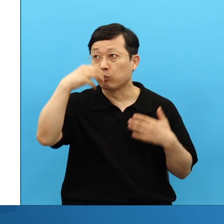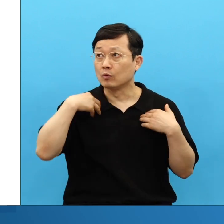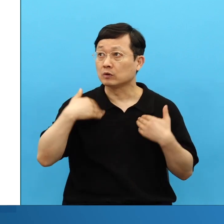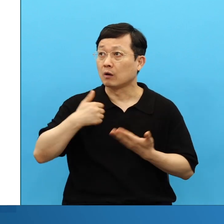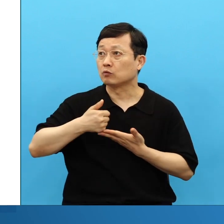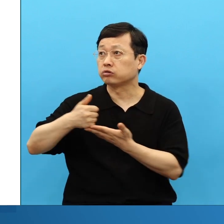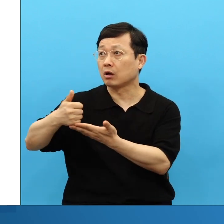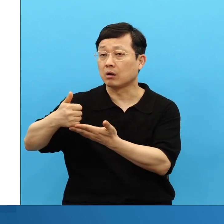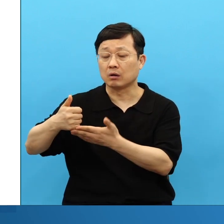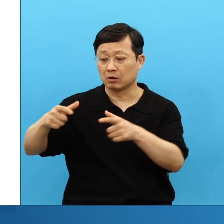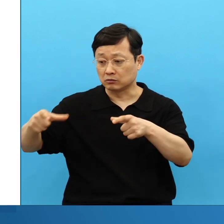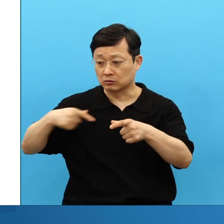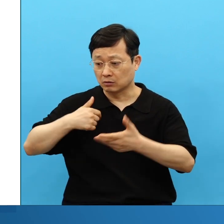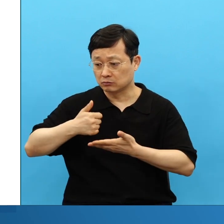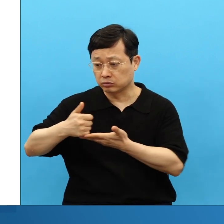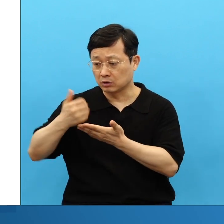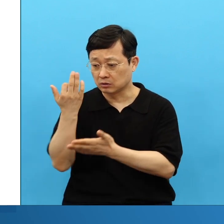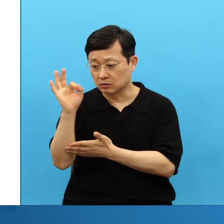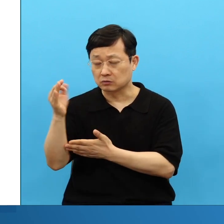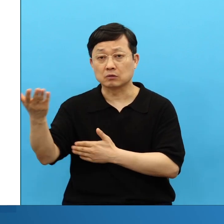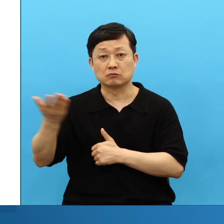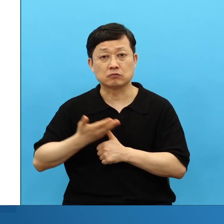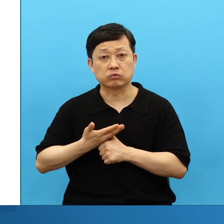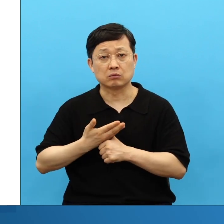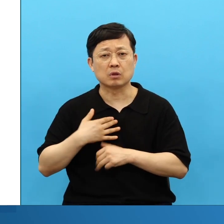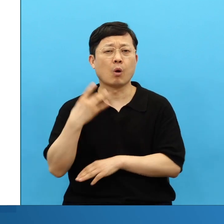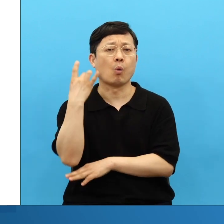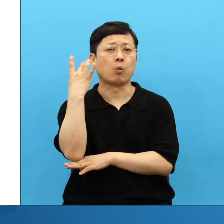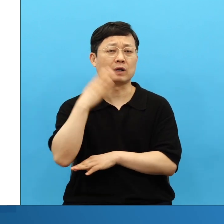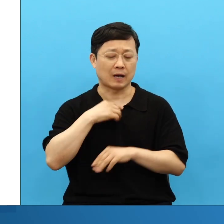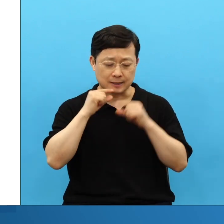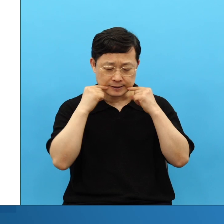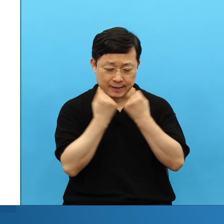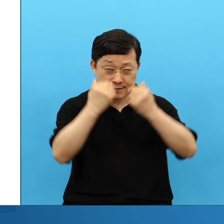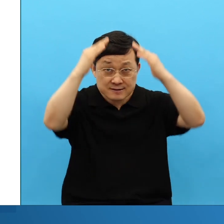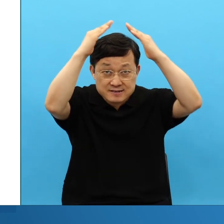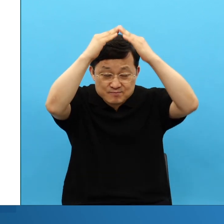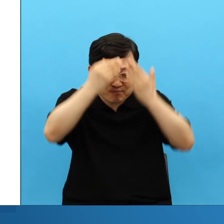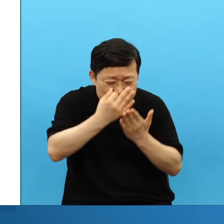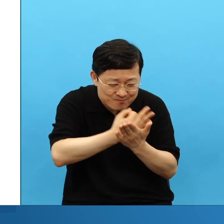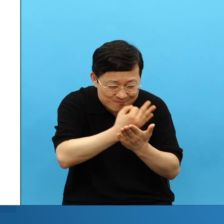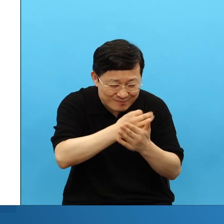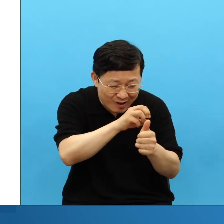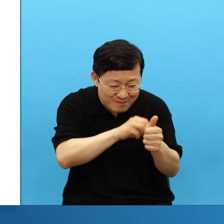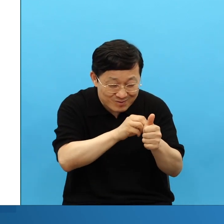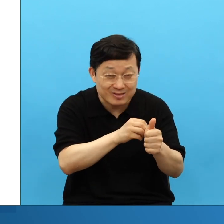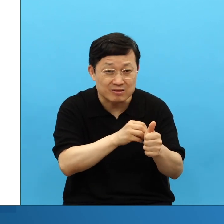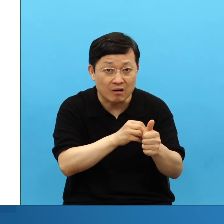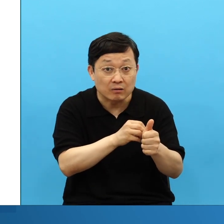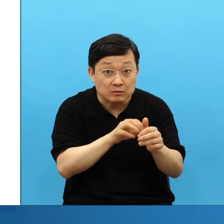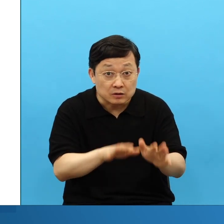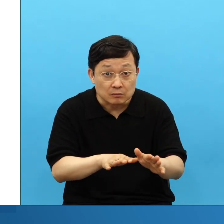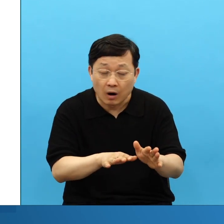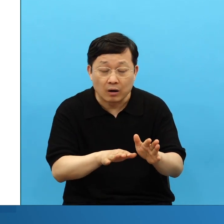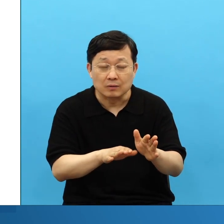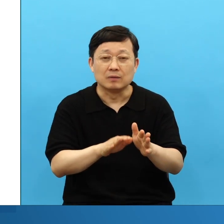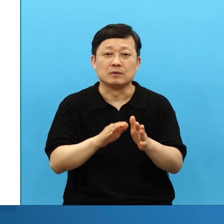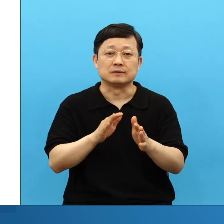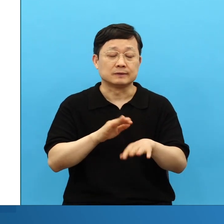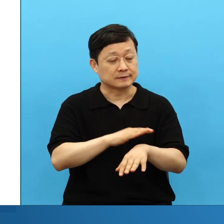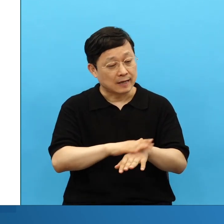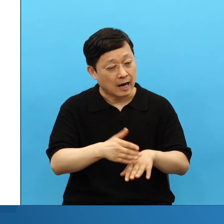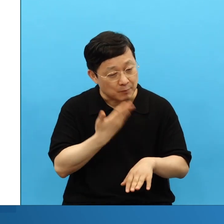사람으로 인정해주고, 저는 원래 그런 사람이 아닙니다. 나 혼자 사는 것도 바쁜 사람입니다. 잘 먹고 잘 살려고